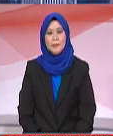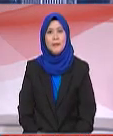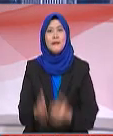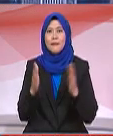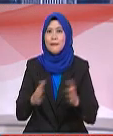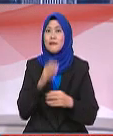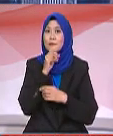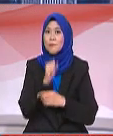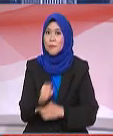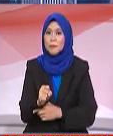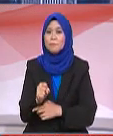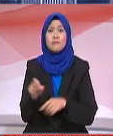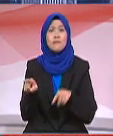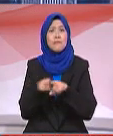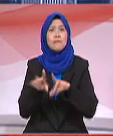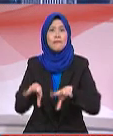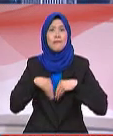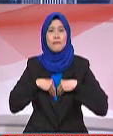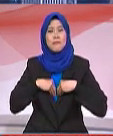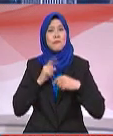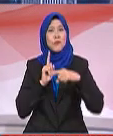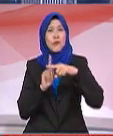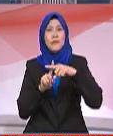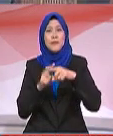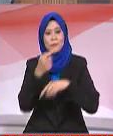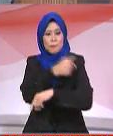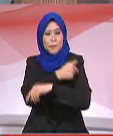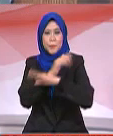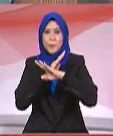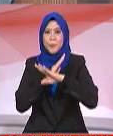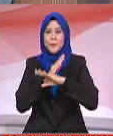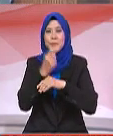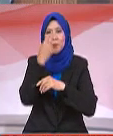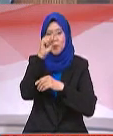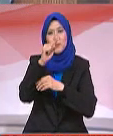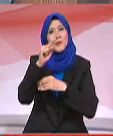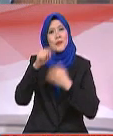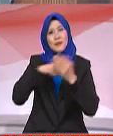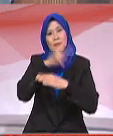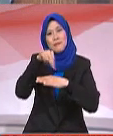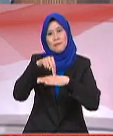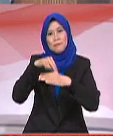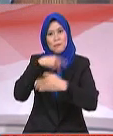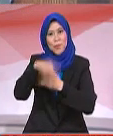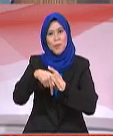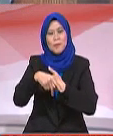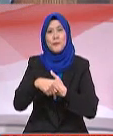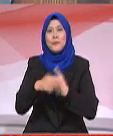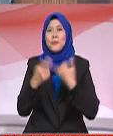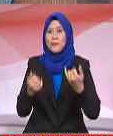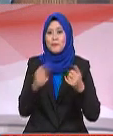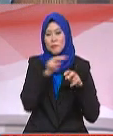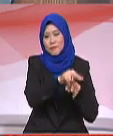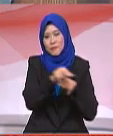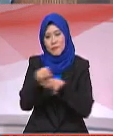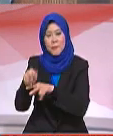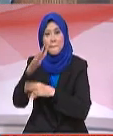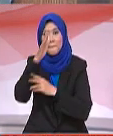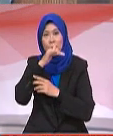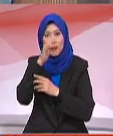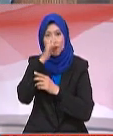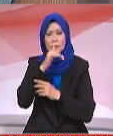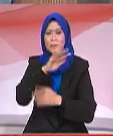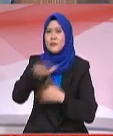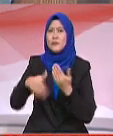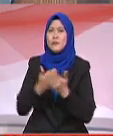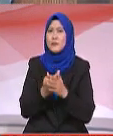Warga emas juga menyambut baik pemberian vaksin melalui program imunisasi COVID-19 kebangsaan. Berdasarkan tinjauan di Melaka, rata-rata